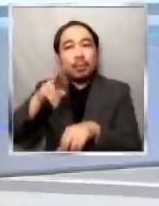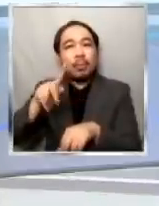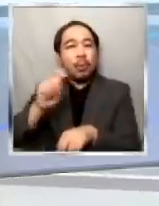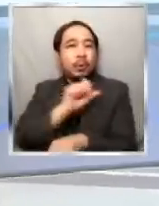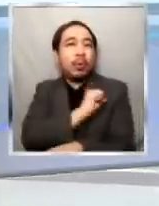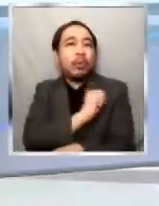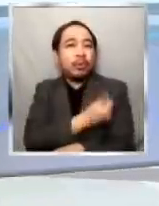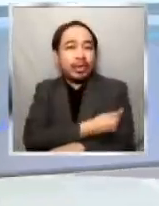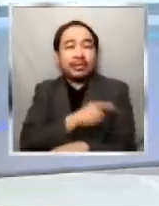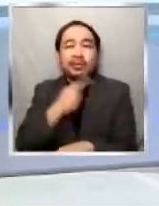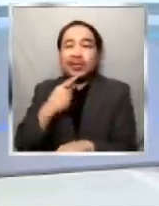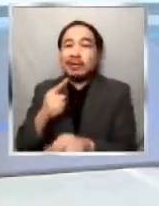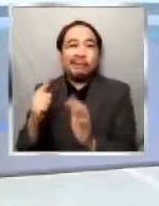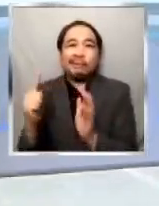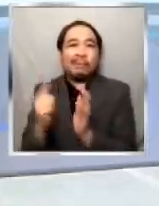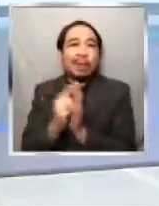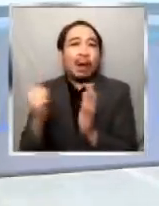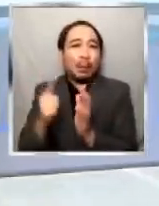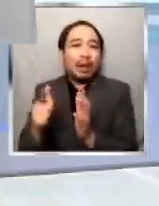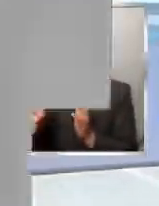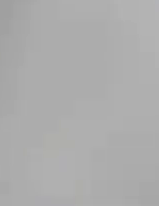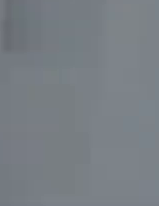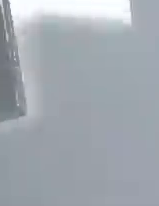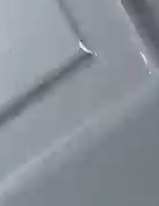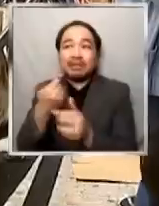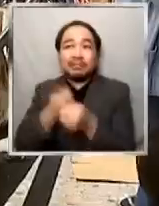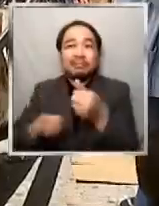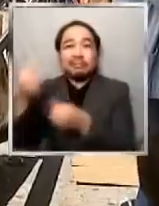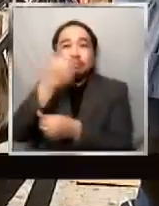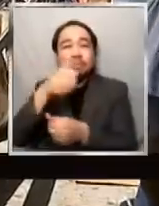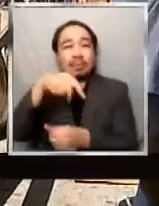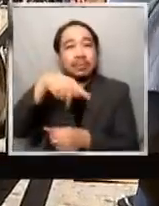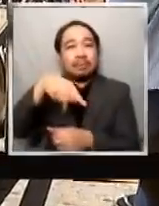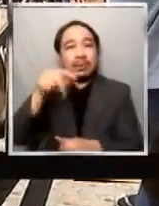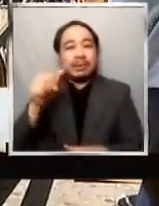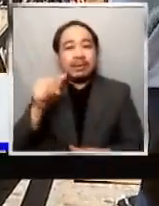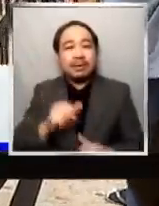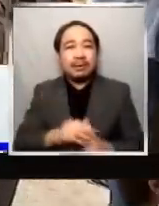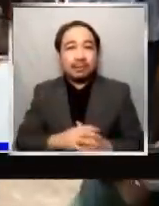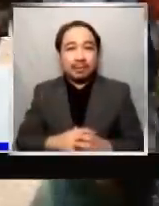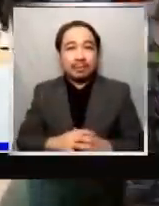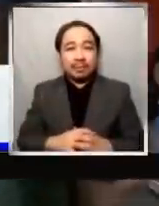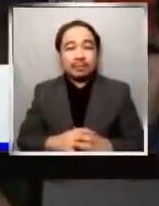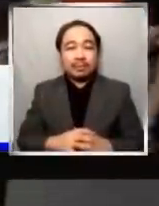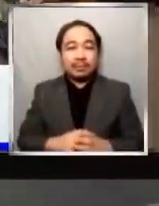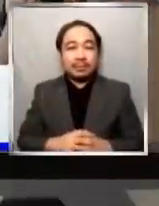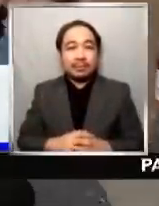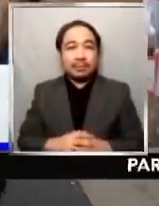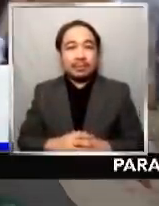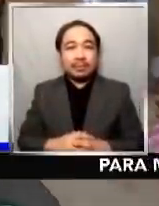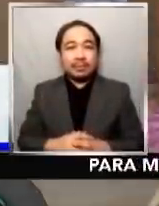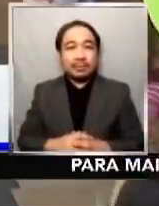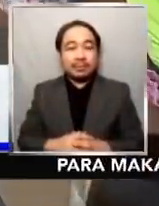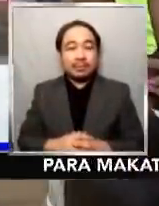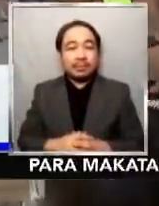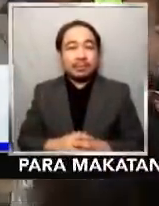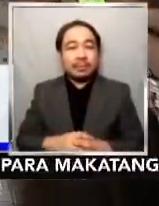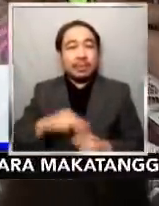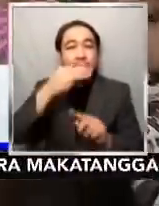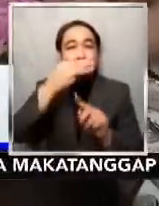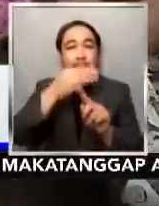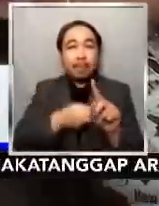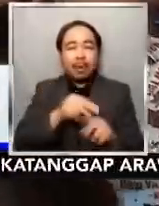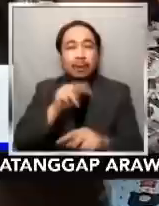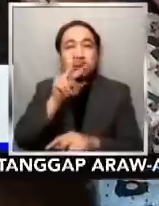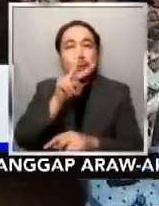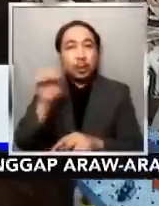PPA. Nakatutok si Maki Pulido. March 21, dumating ang pamilya